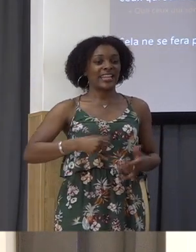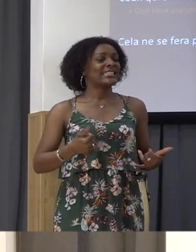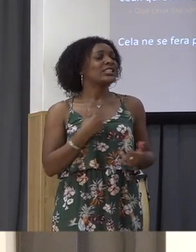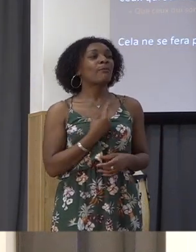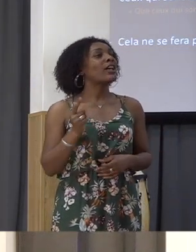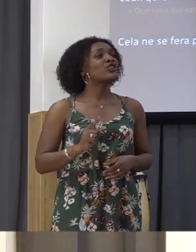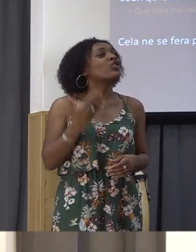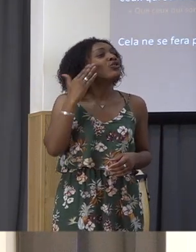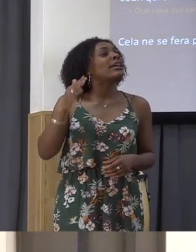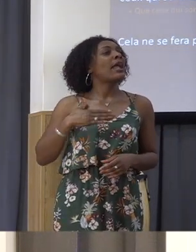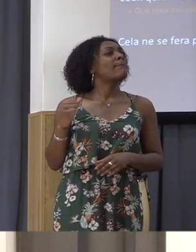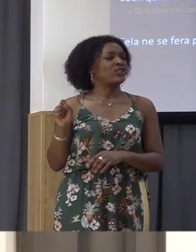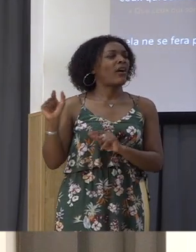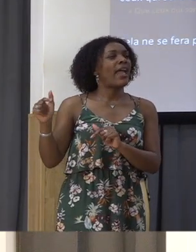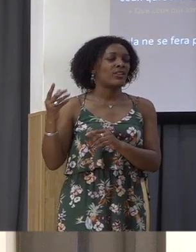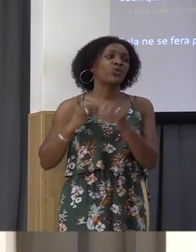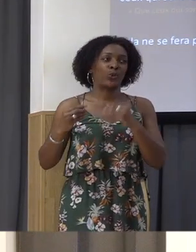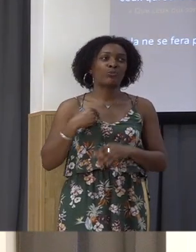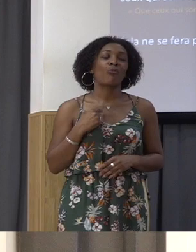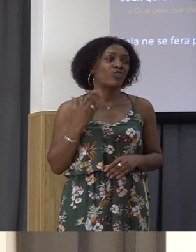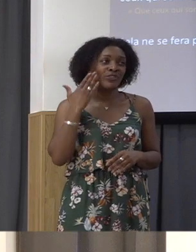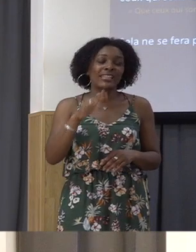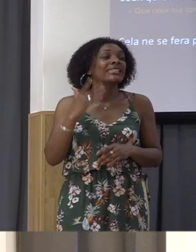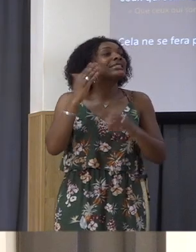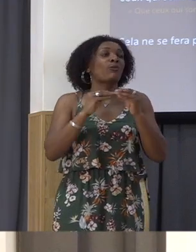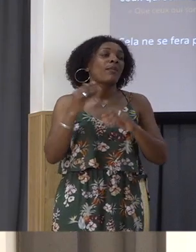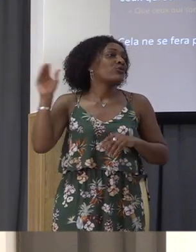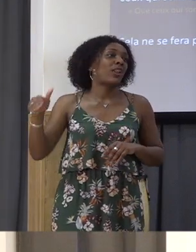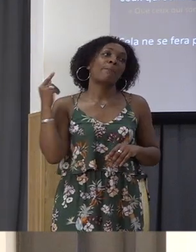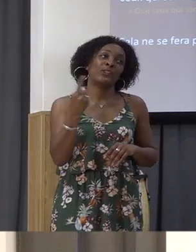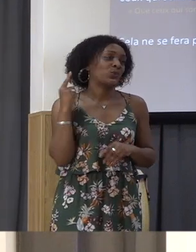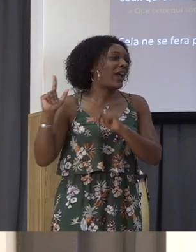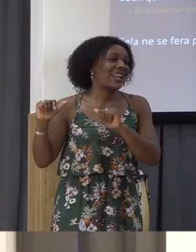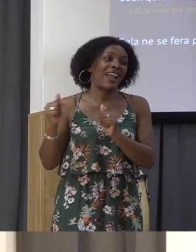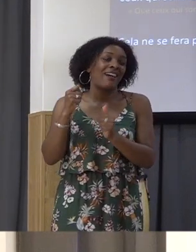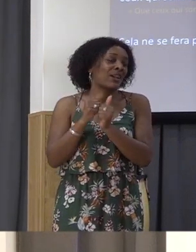l'Église, il y a une personne auprès de laquelle, si j'ai un souci, je peux aller.